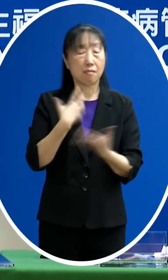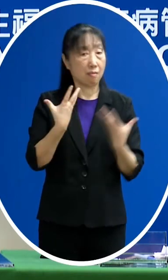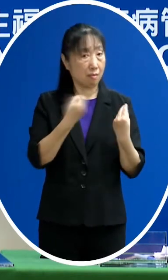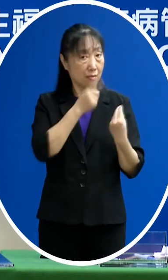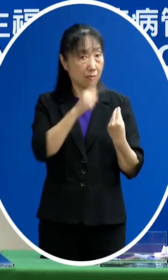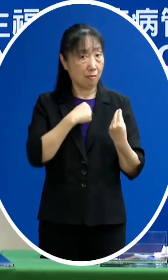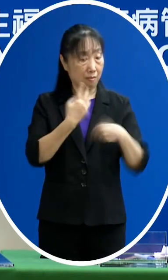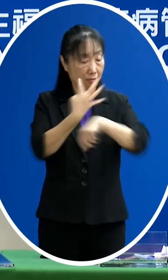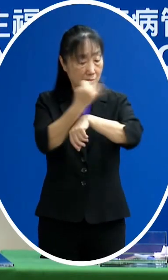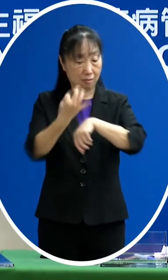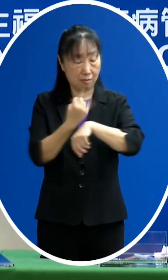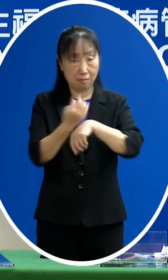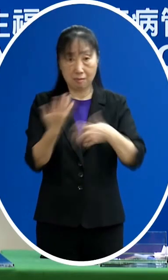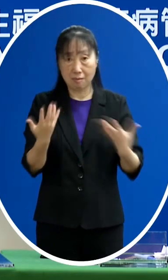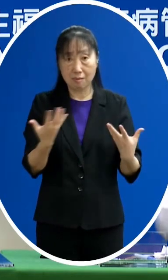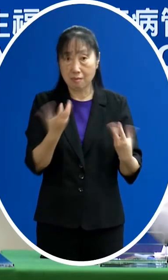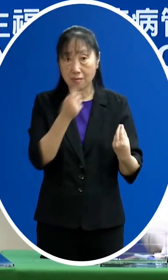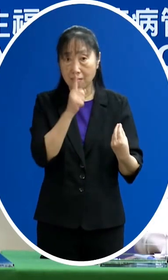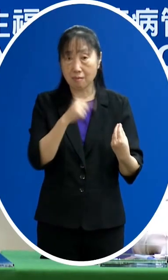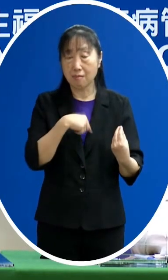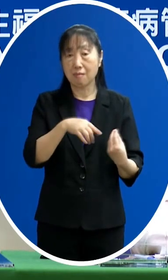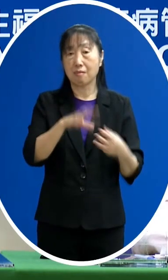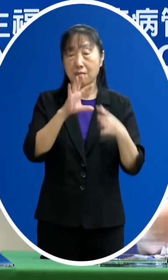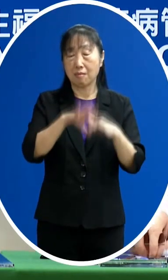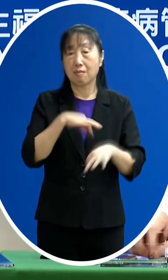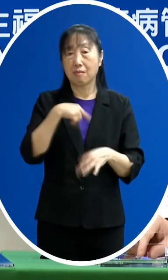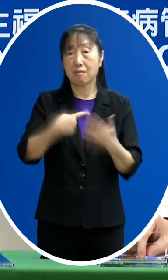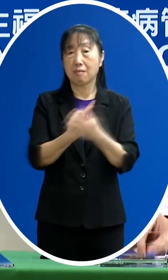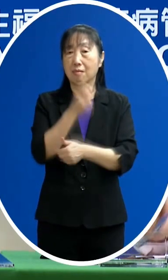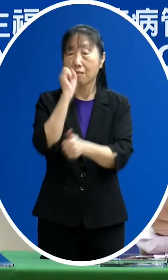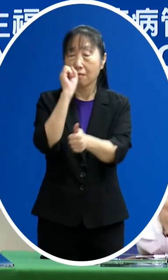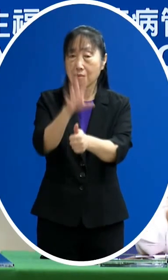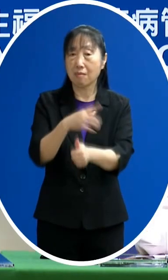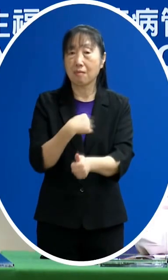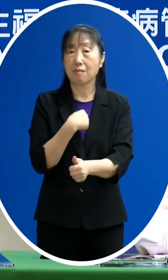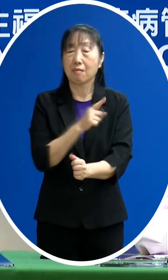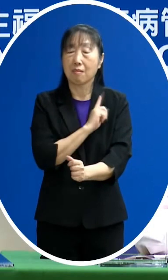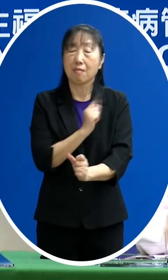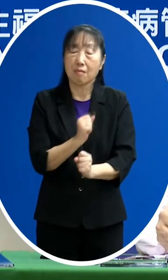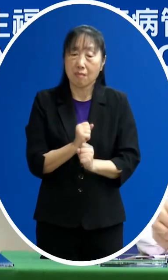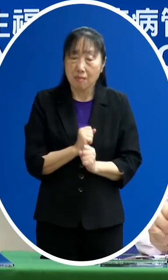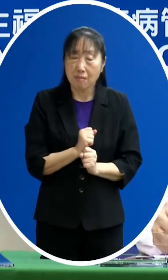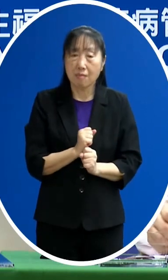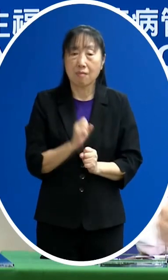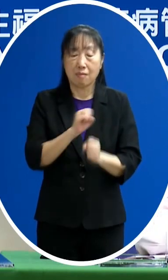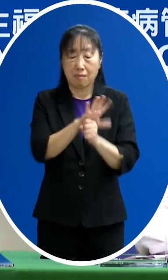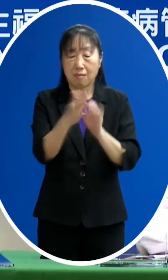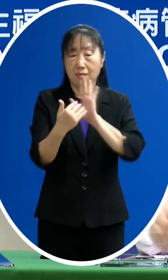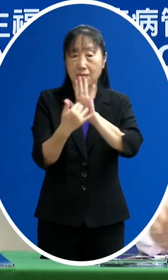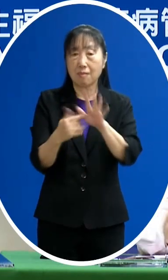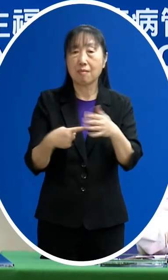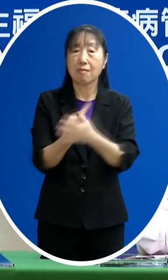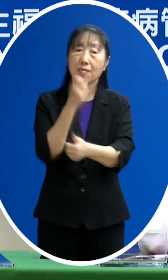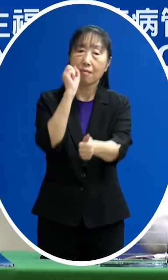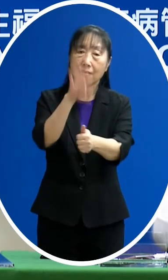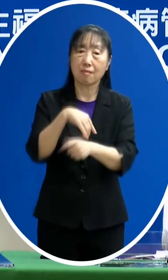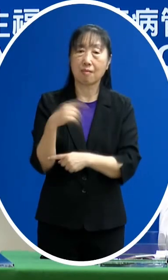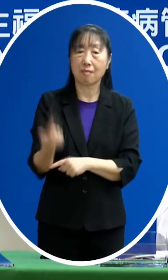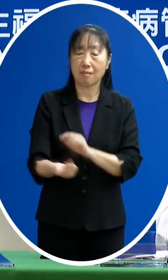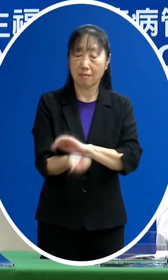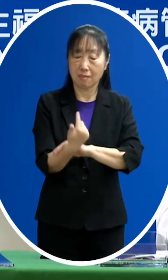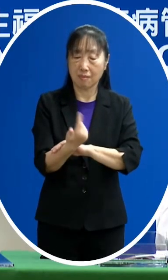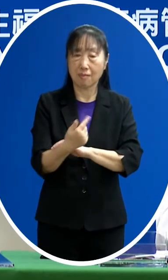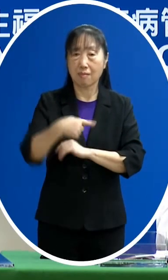再为了大家的安全跟避免染疫的风险，所以我们一再说要求要能够快速的、急